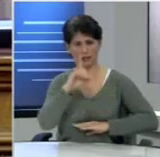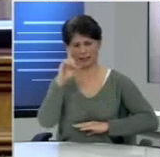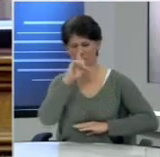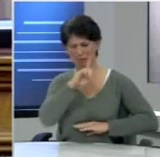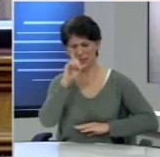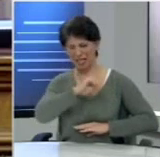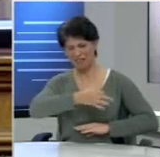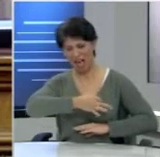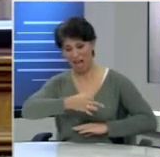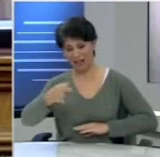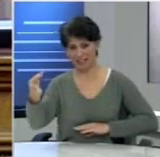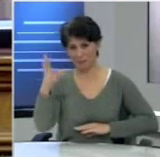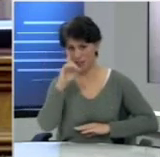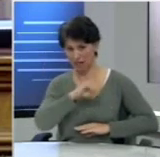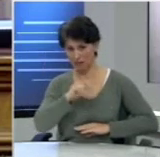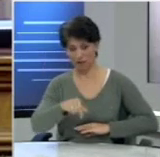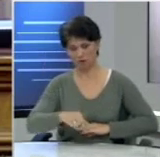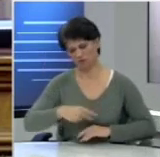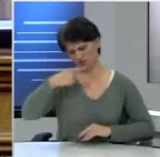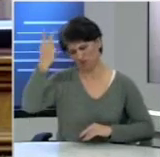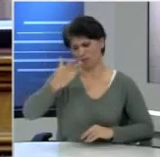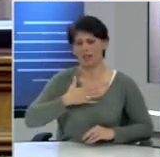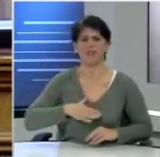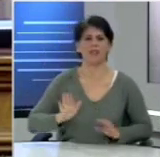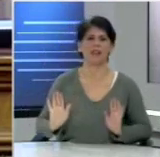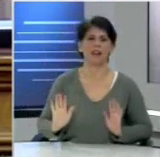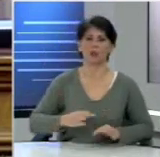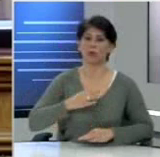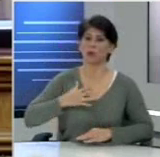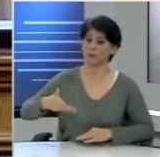αριστείας, αυτό το έτσι θέλω του κύριου Μητσοτάκη,